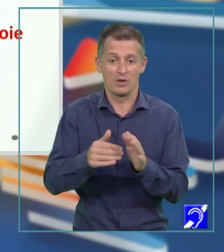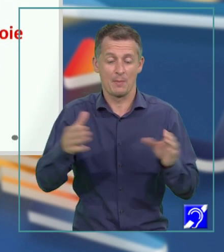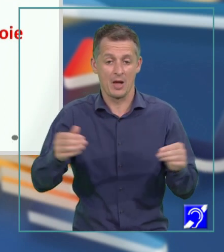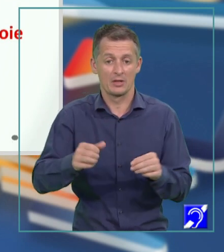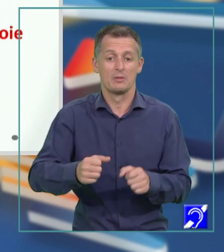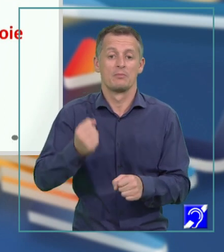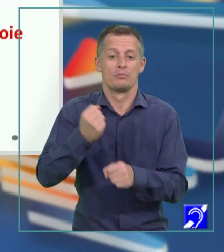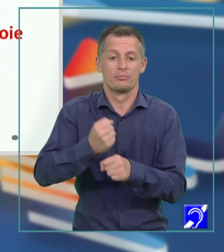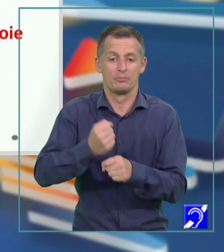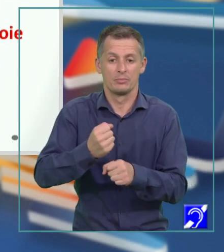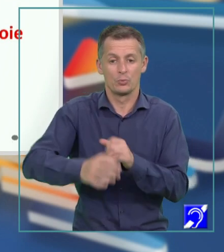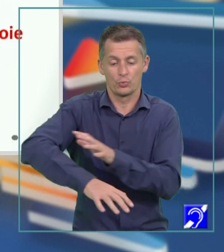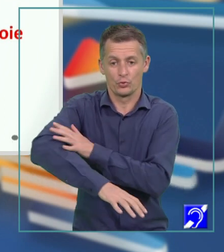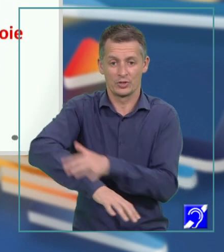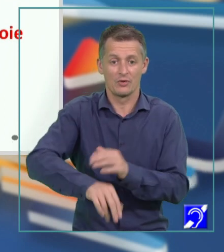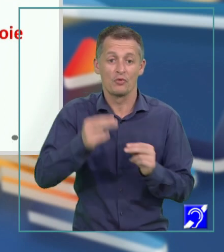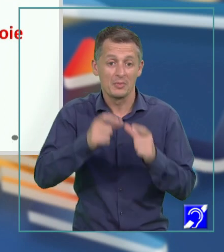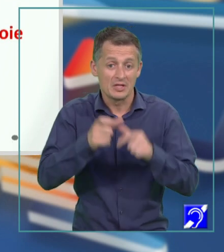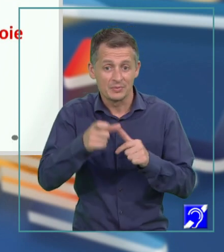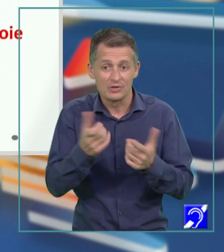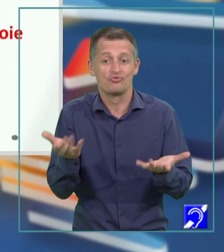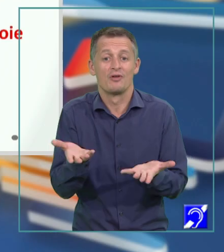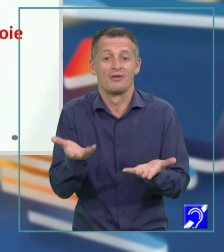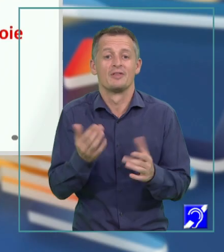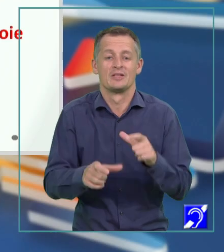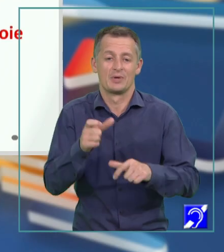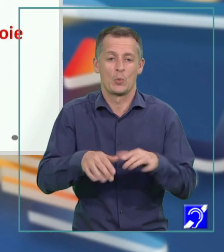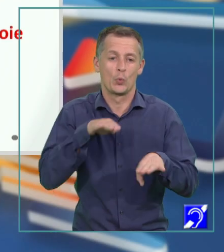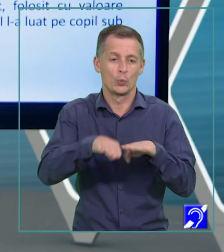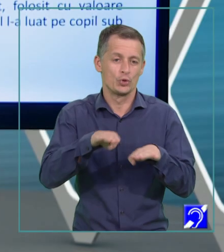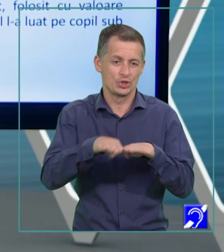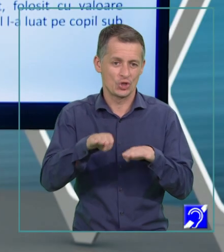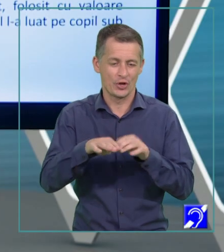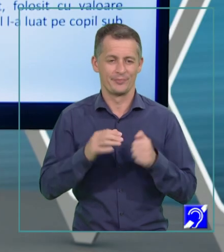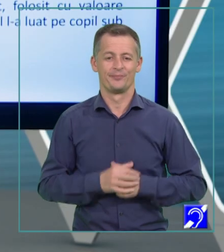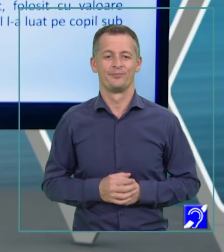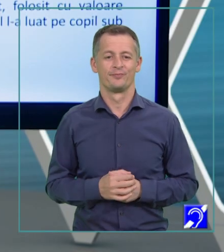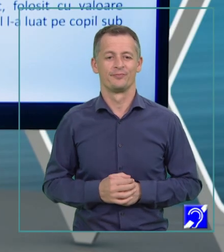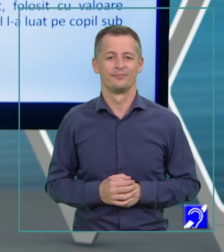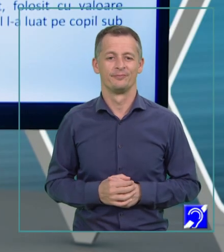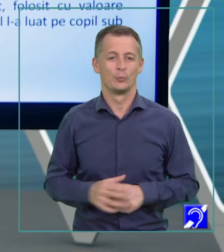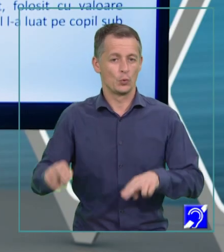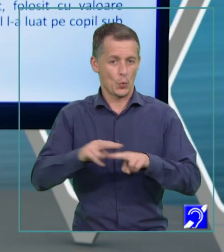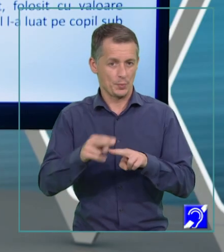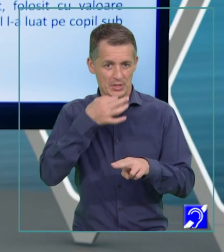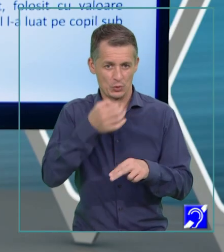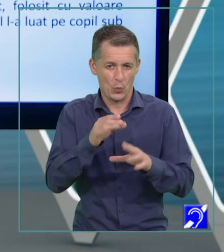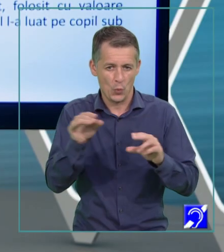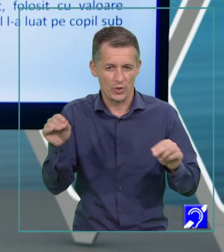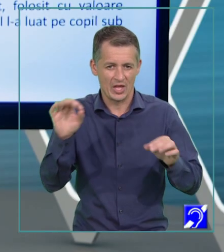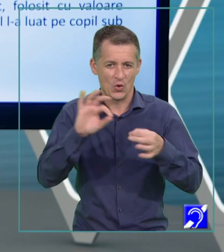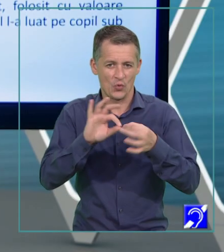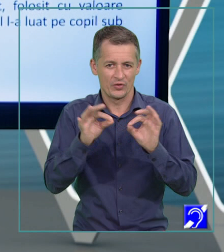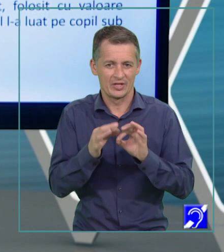ar fi de muncitori, nu-i așa? Este vorba despre sensul figurat. Așa cum spuneam, majoritatea cuvintelor